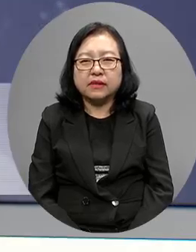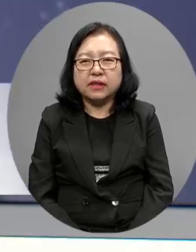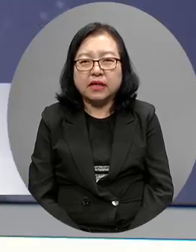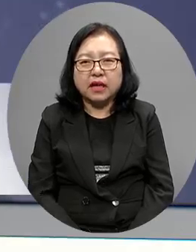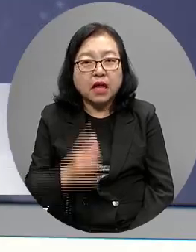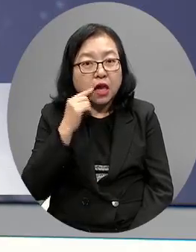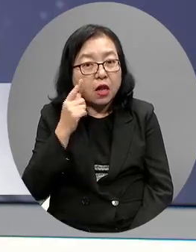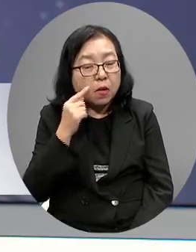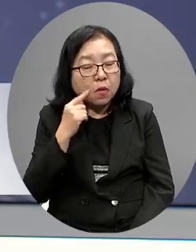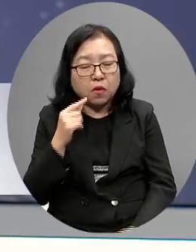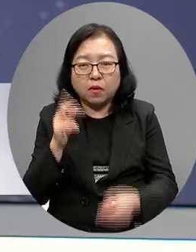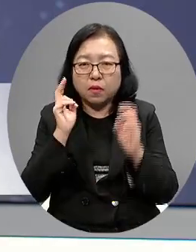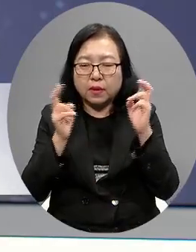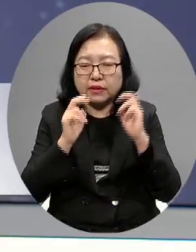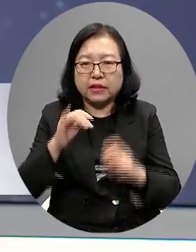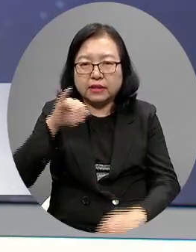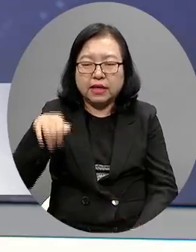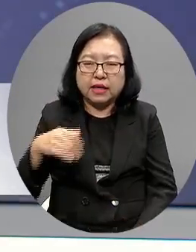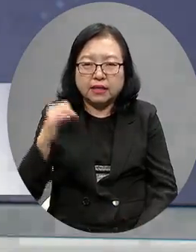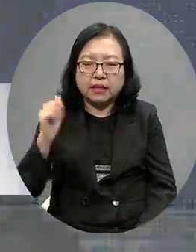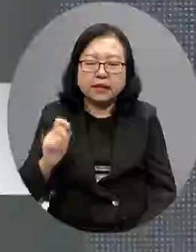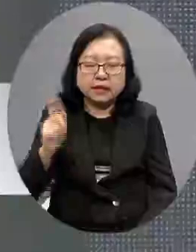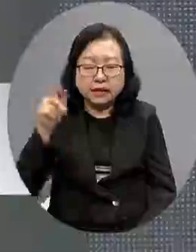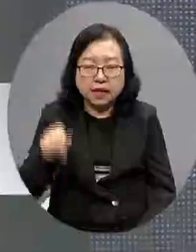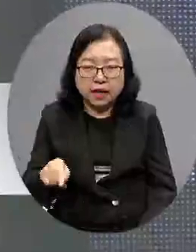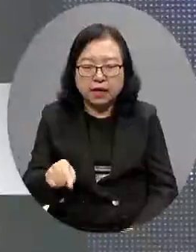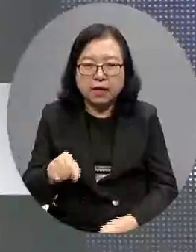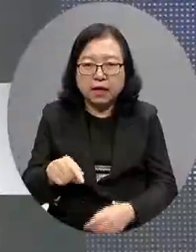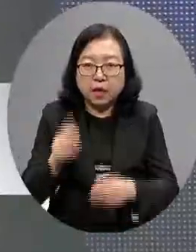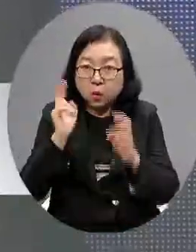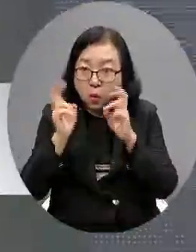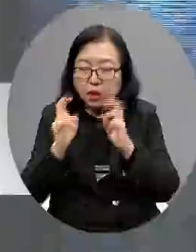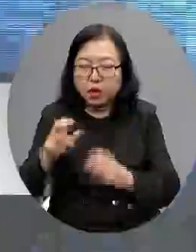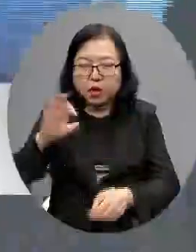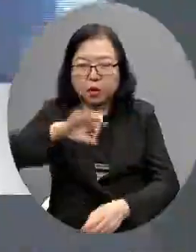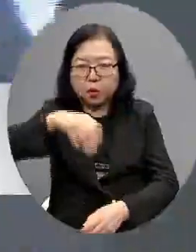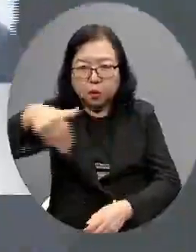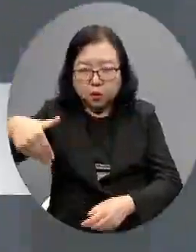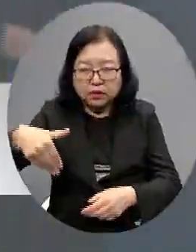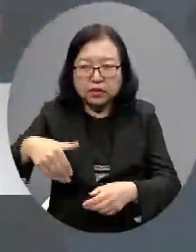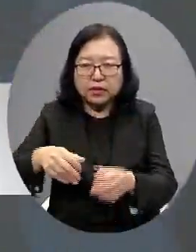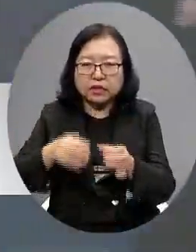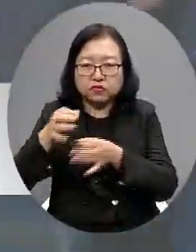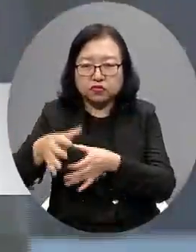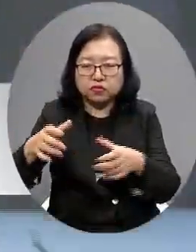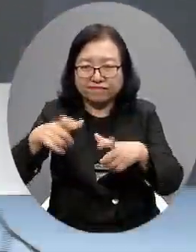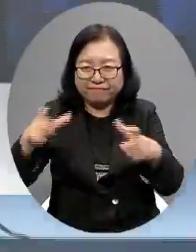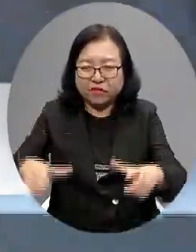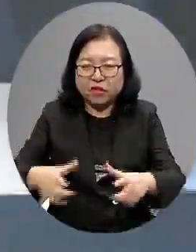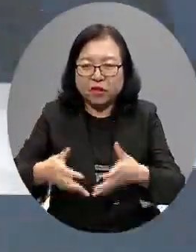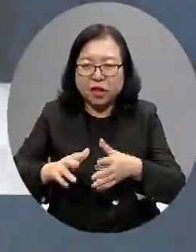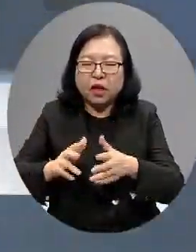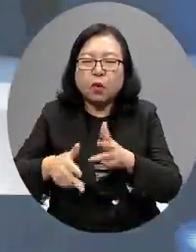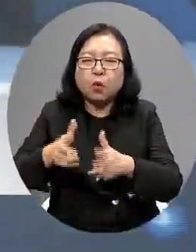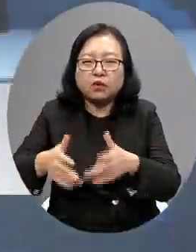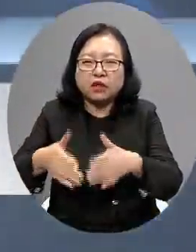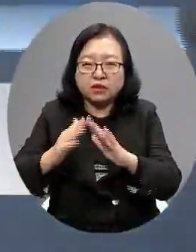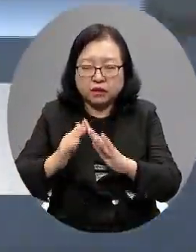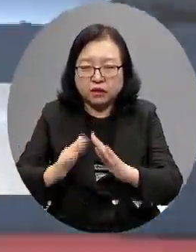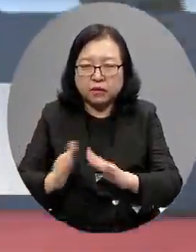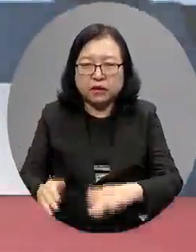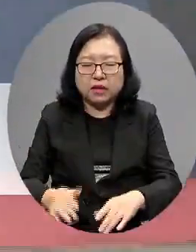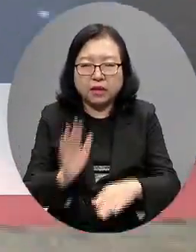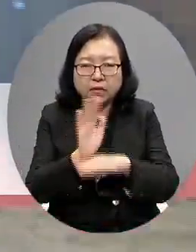일본 기업인 jsr 마이크로 코리아가 창 외국인 투자 지역에 공장을 새로 짓습니다 본사